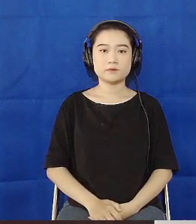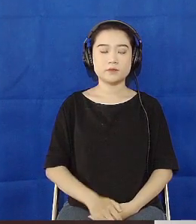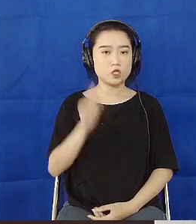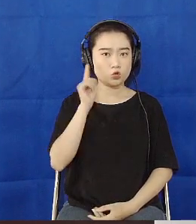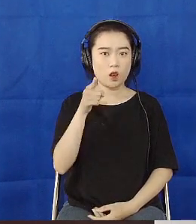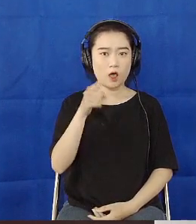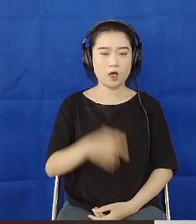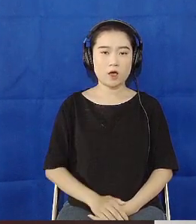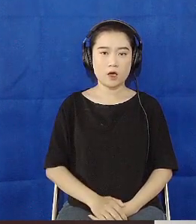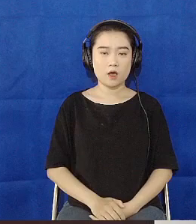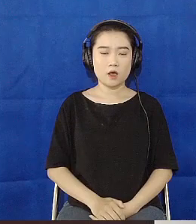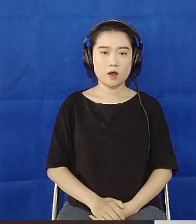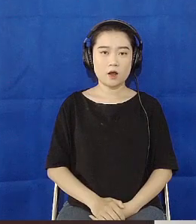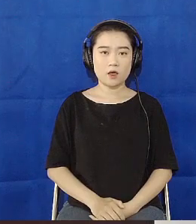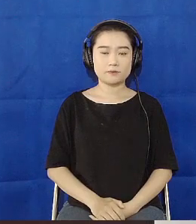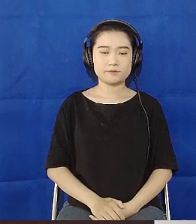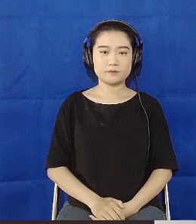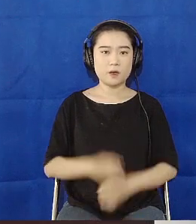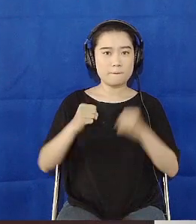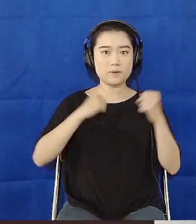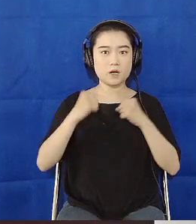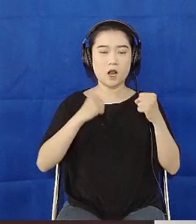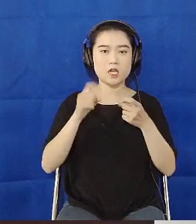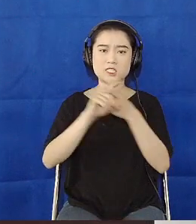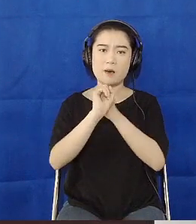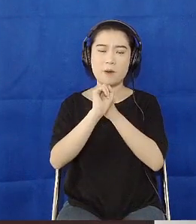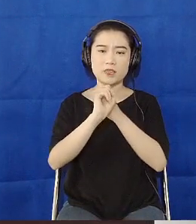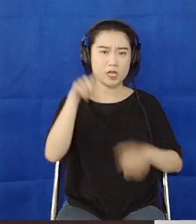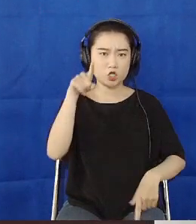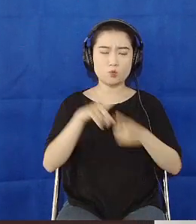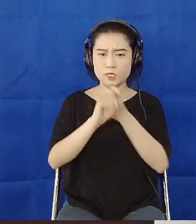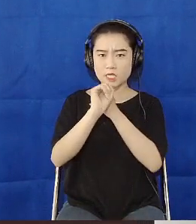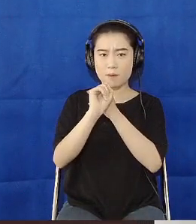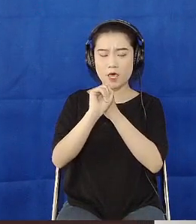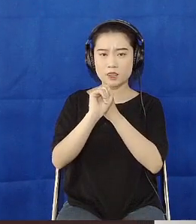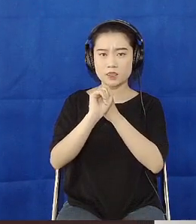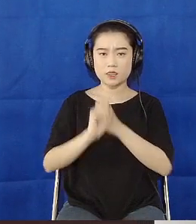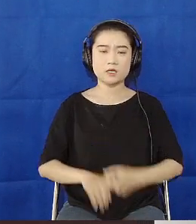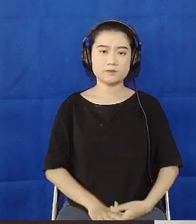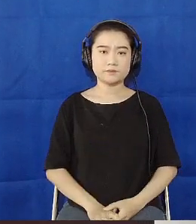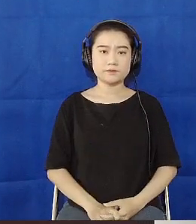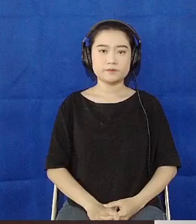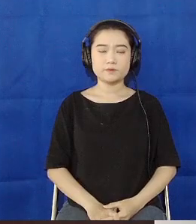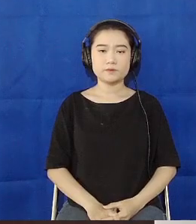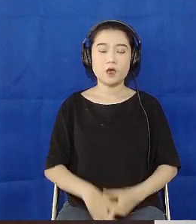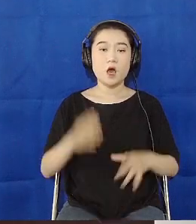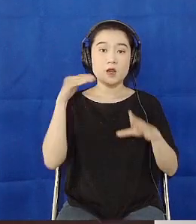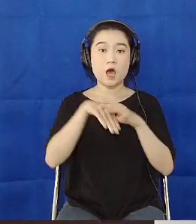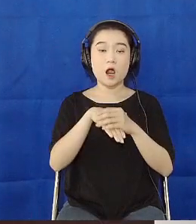Itulah peran sahabat, itulah persahabatan. Sehingga bahkan